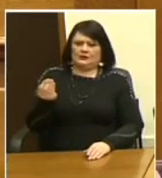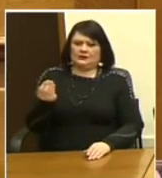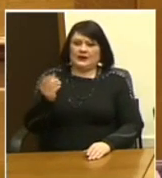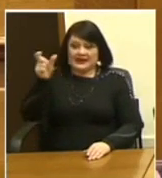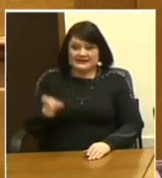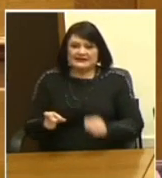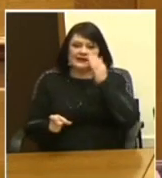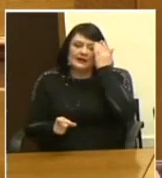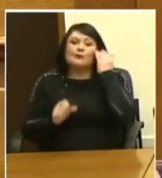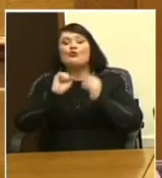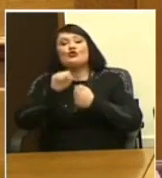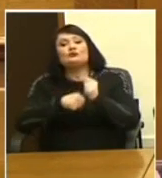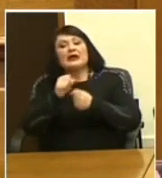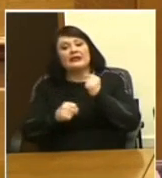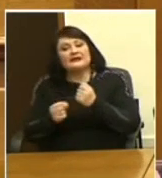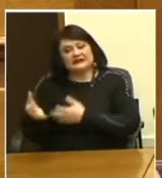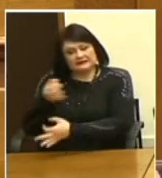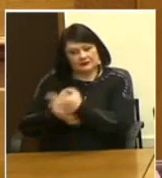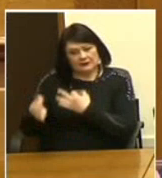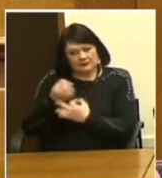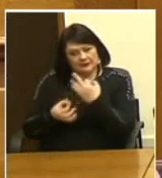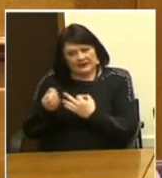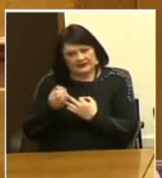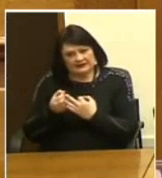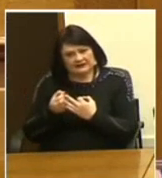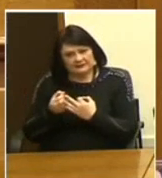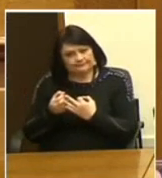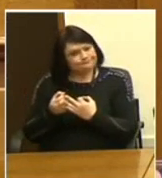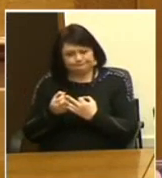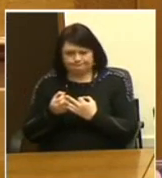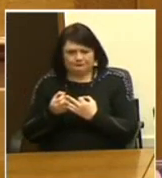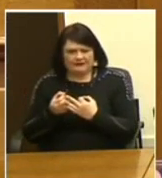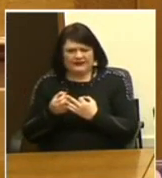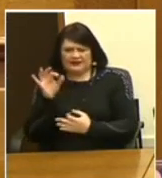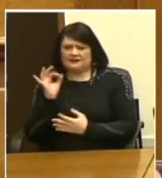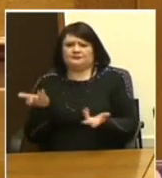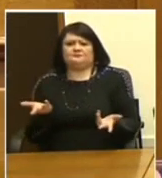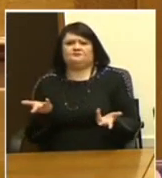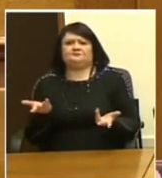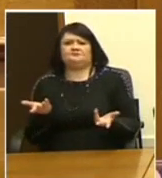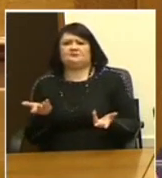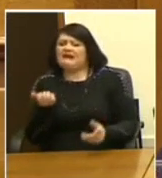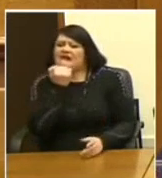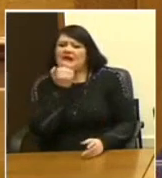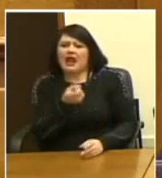Προσπαθήσατε να καλύψετε την άστοχη και ατυχή καταδήλωση και στελεχών